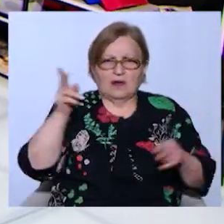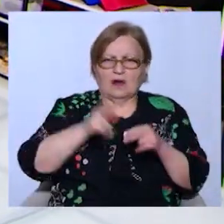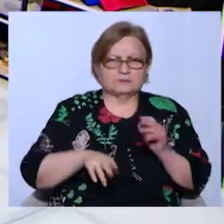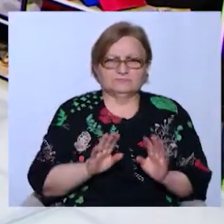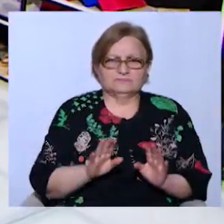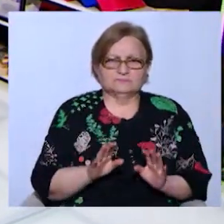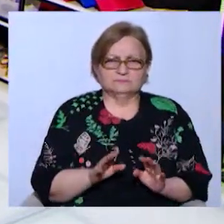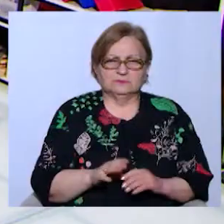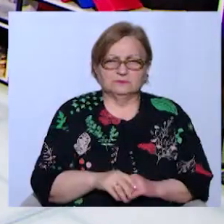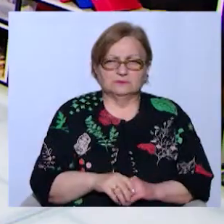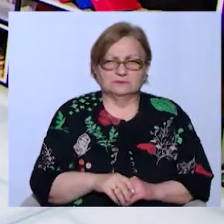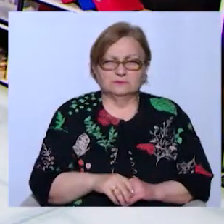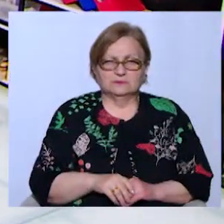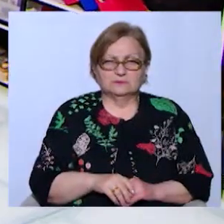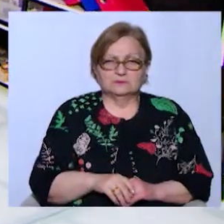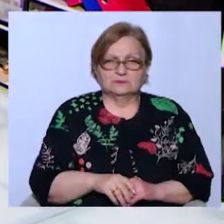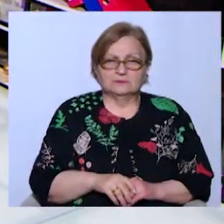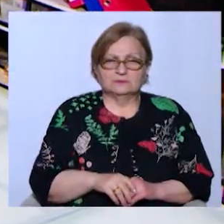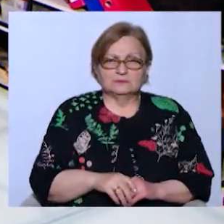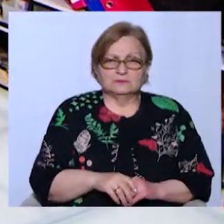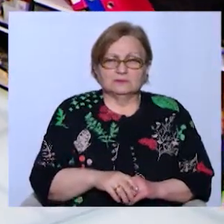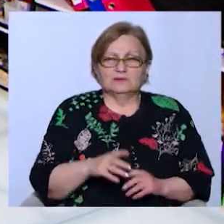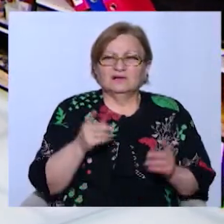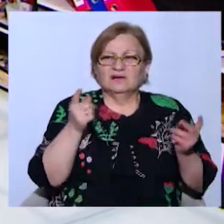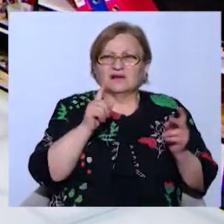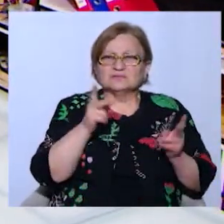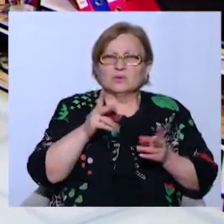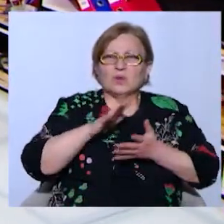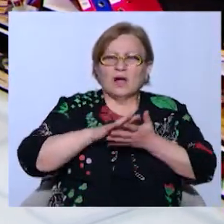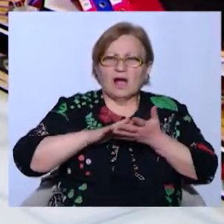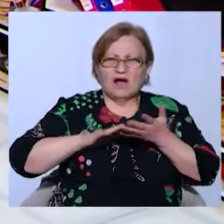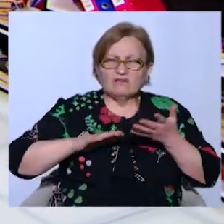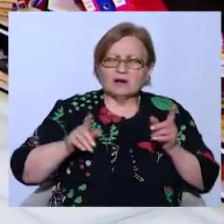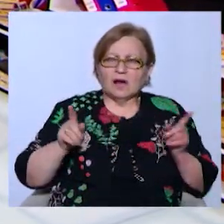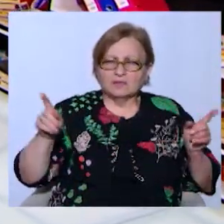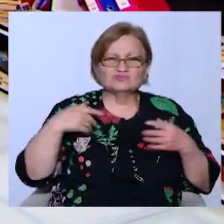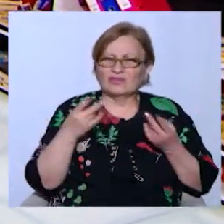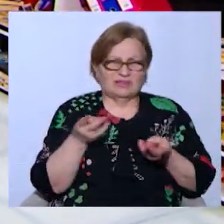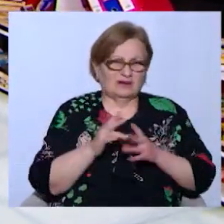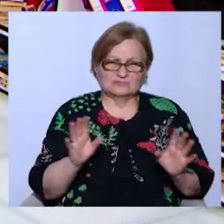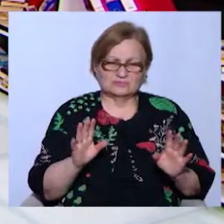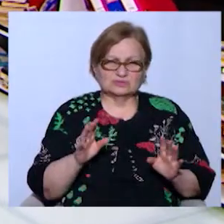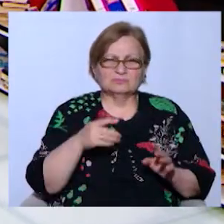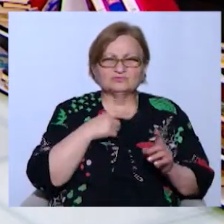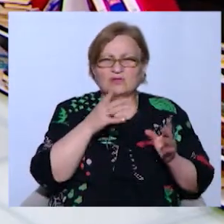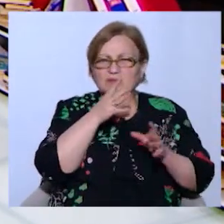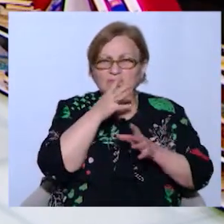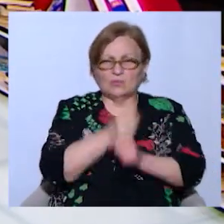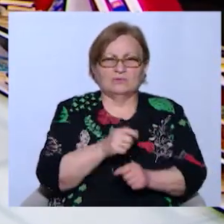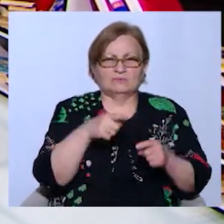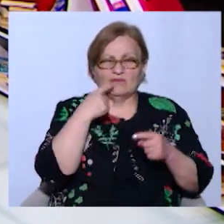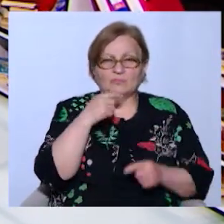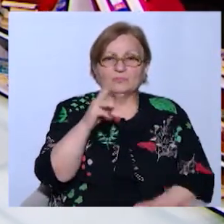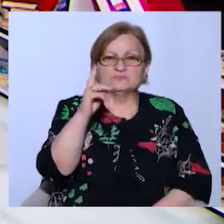არ მთავრდება. აი ეს რაც არ უნდა გავაგრძელოთ, არ გუჭირდება. ამის თქმარი ზედმეტი, წრფე, როგორც კი მე ვთქვი, უკვე